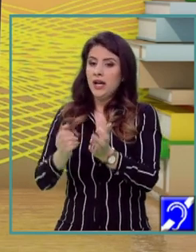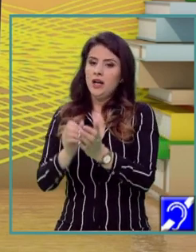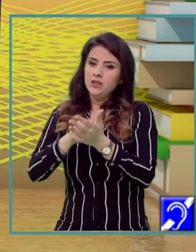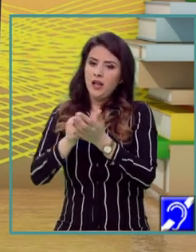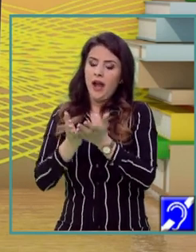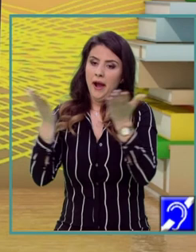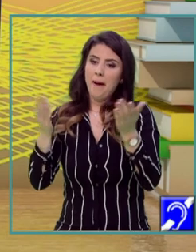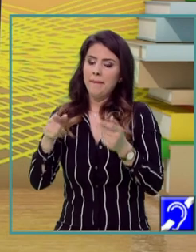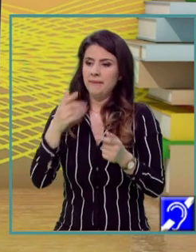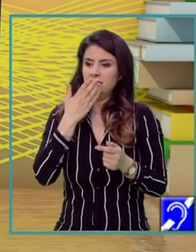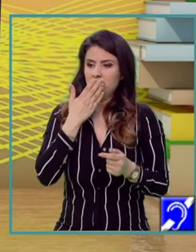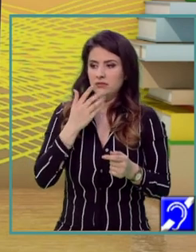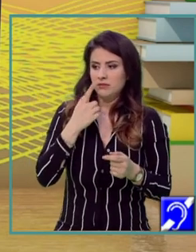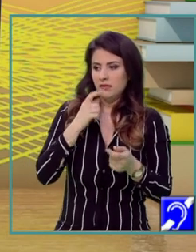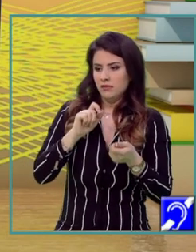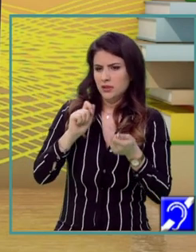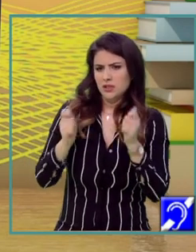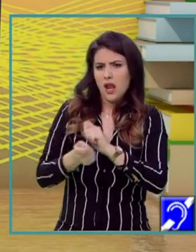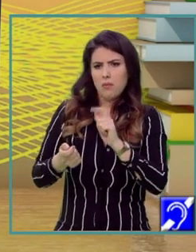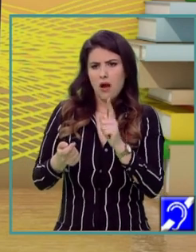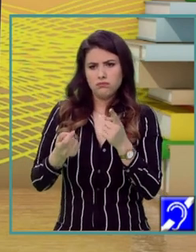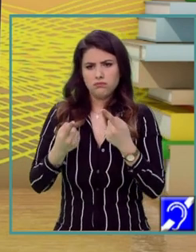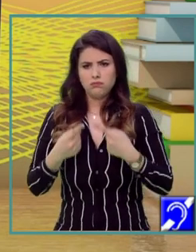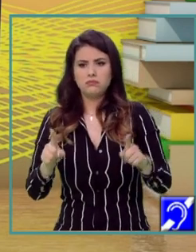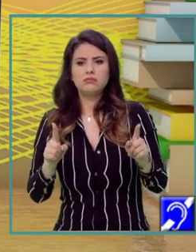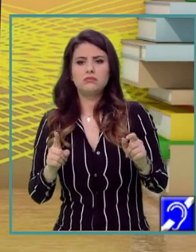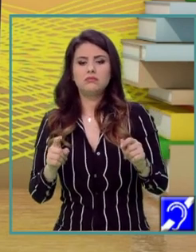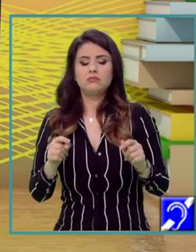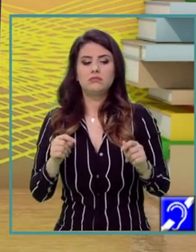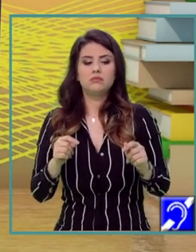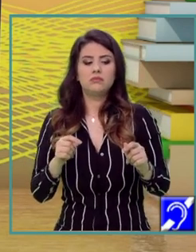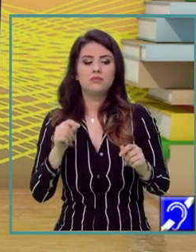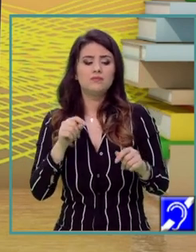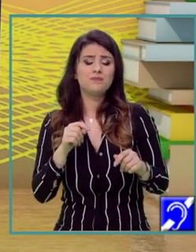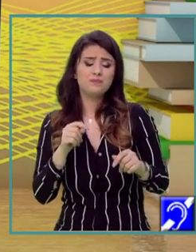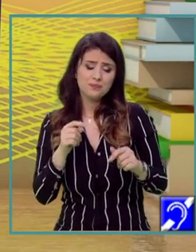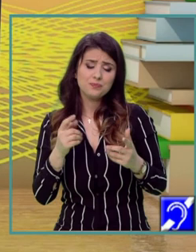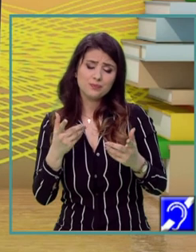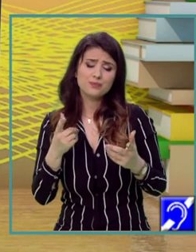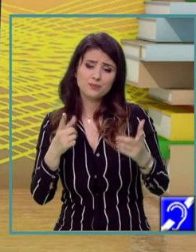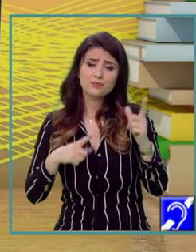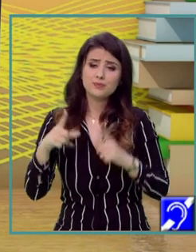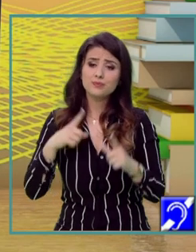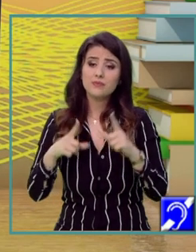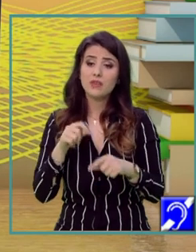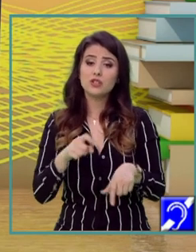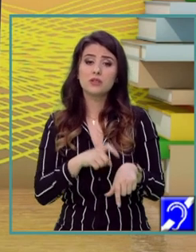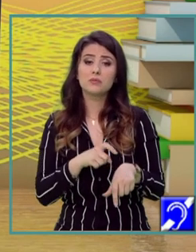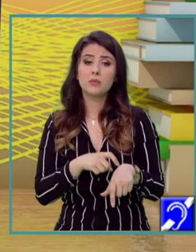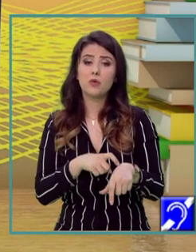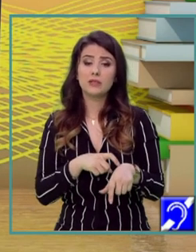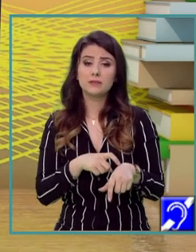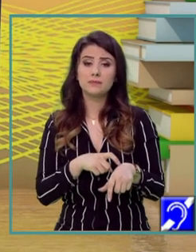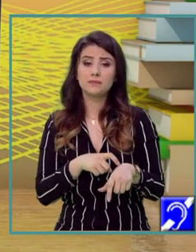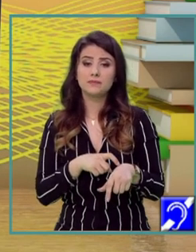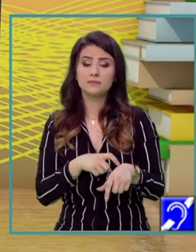memorie involuntară a protagonistului nostru îndurerat în acest moment de de de